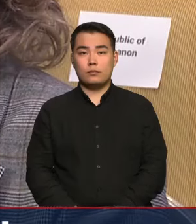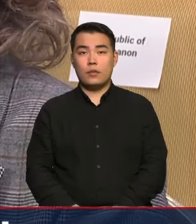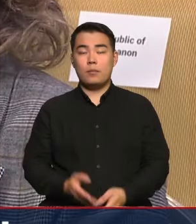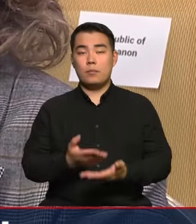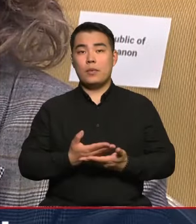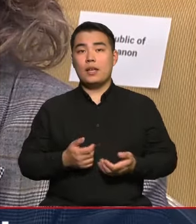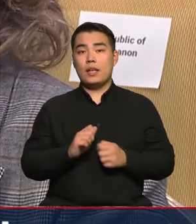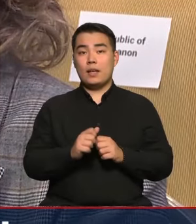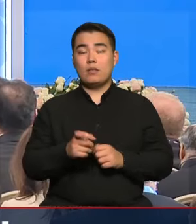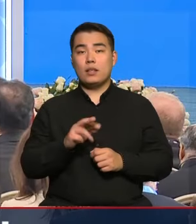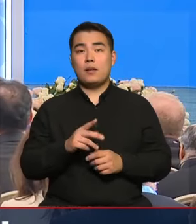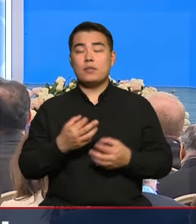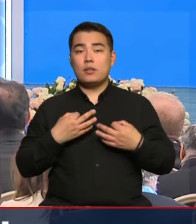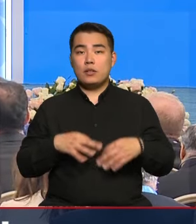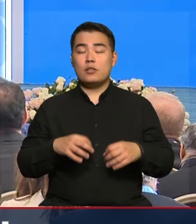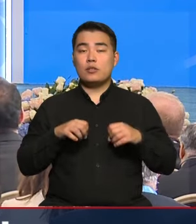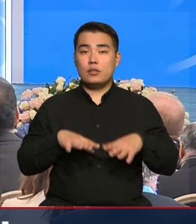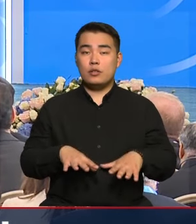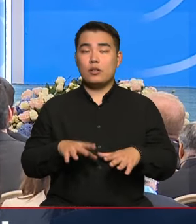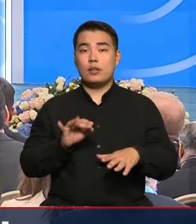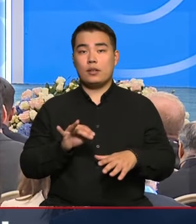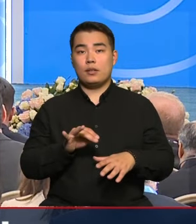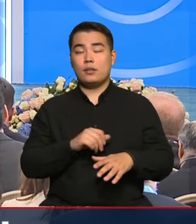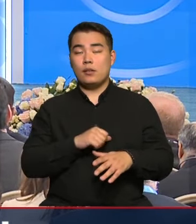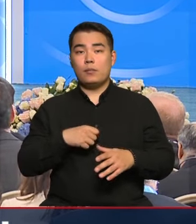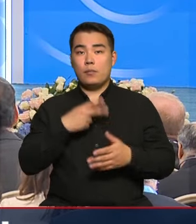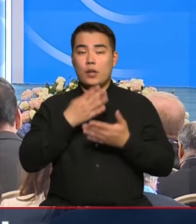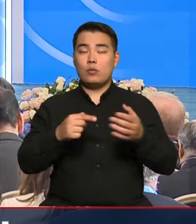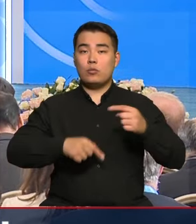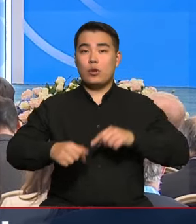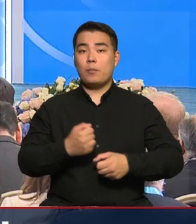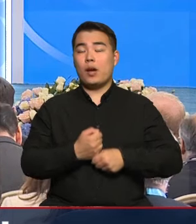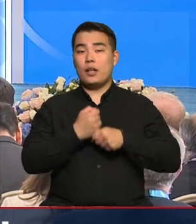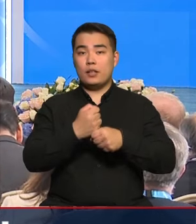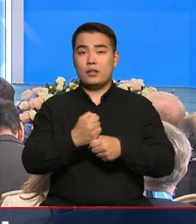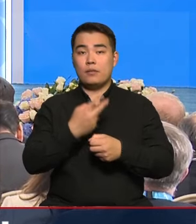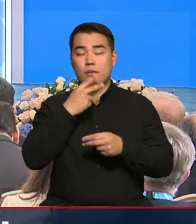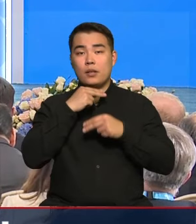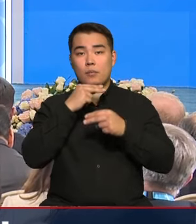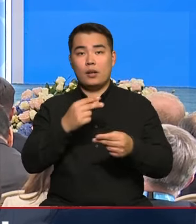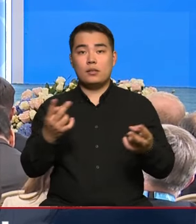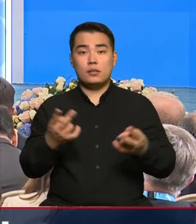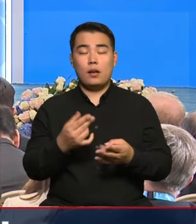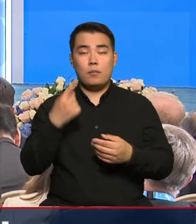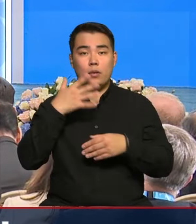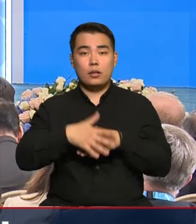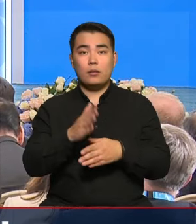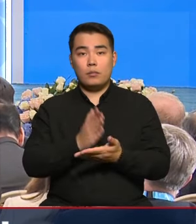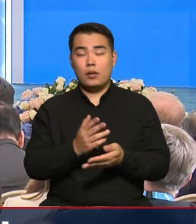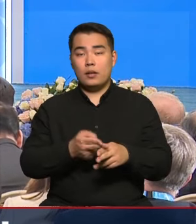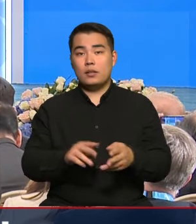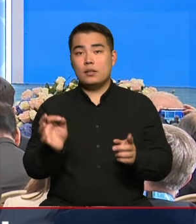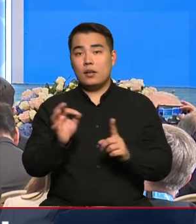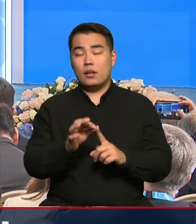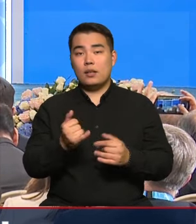Біз инвесторлар үшін жедел шешім қабылдаудың және жан-жақты мемлекетті қолдау көрсетудің мәні зор екенін жақсы түсінеміз. Осы